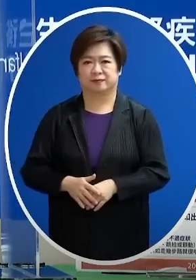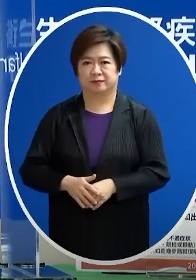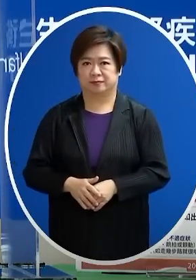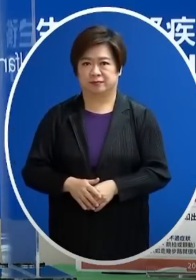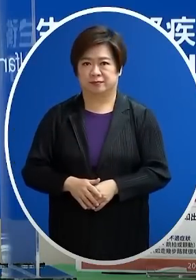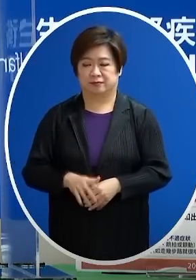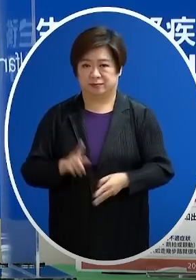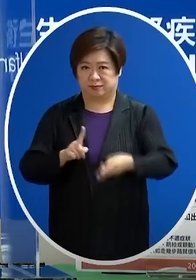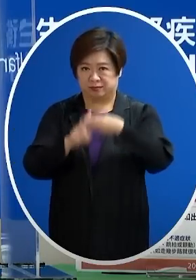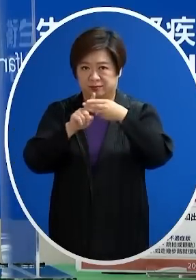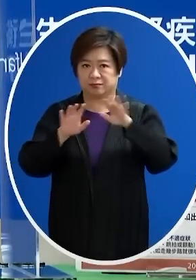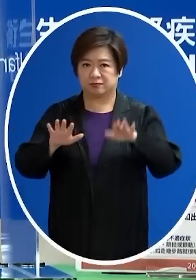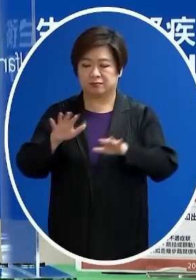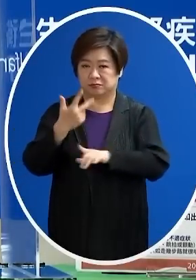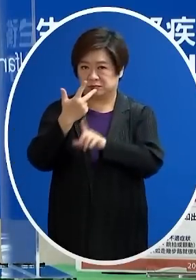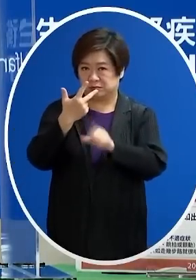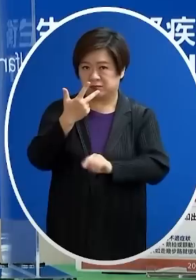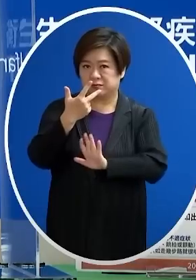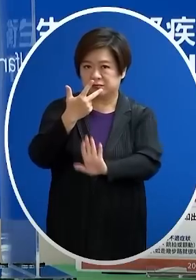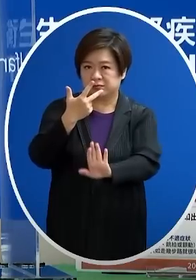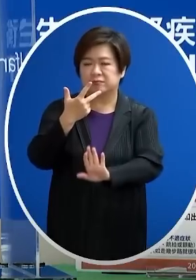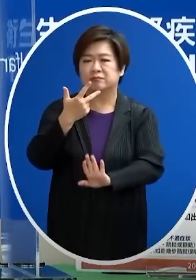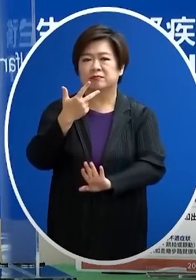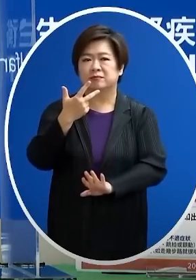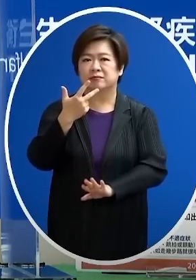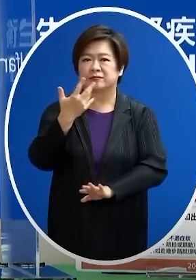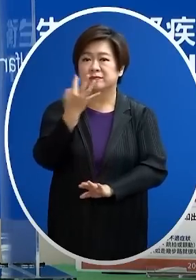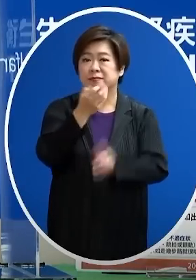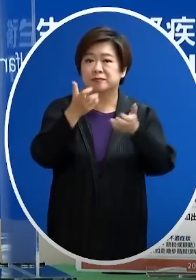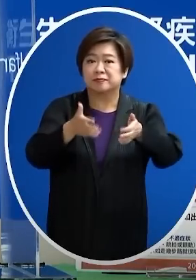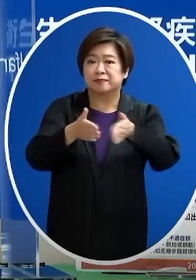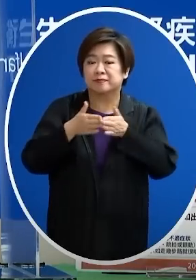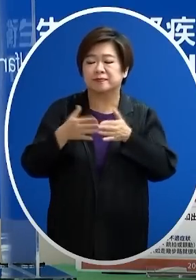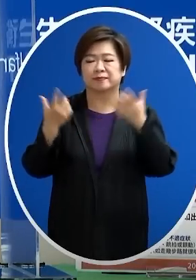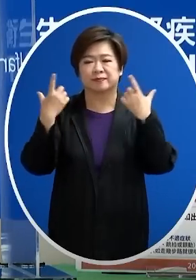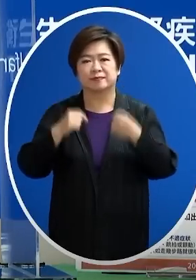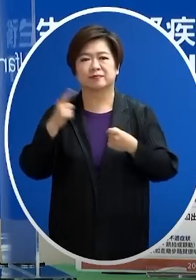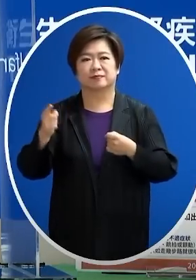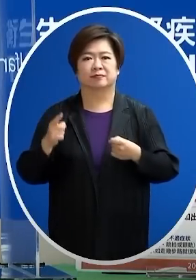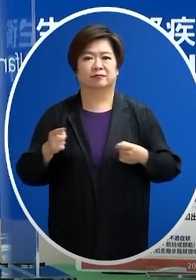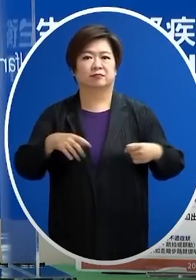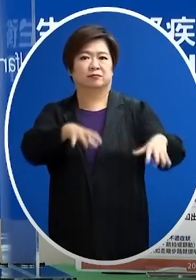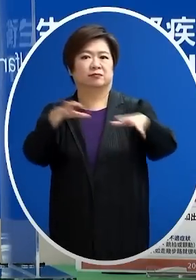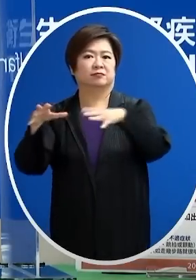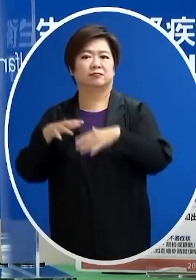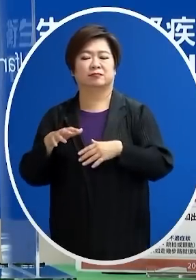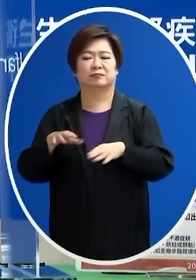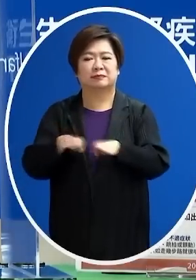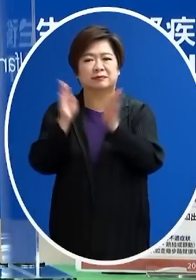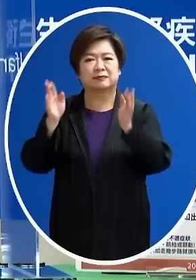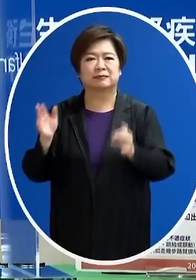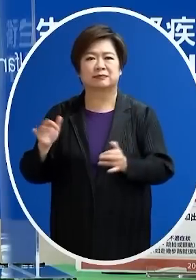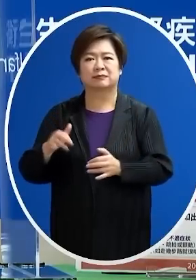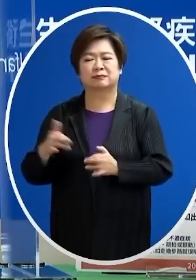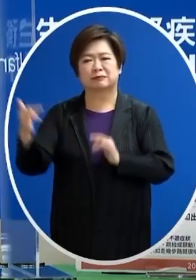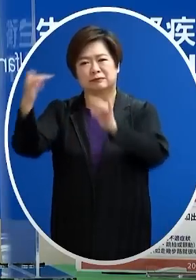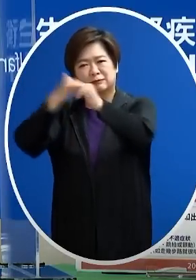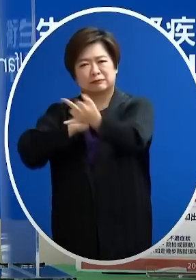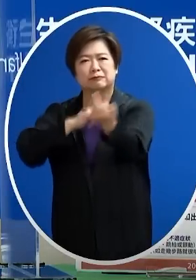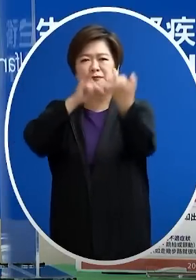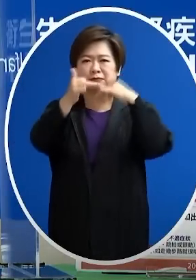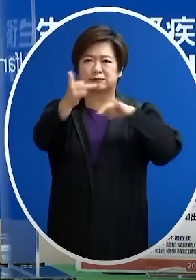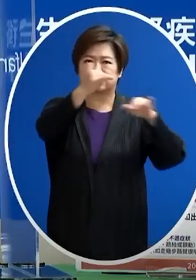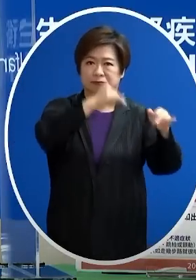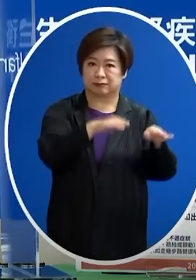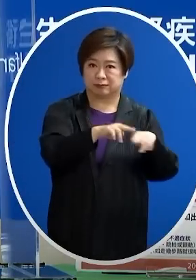让在这一波大概七月后有几个很重要嘛，本来就是世界各国都在边境开放，那我们怎么样在边